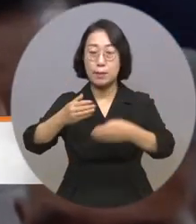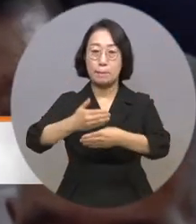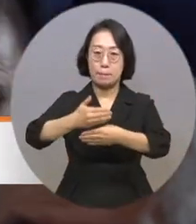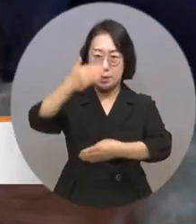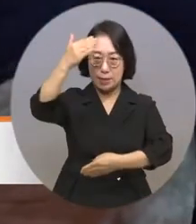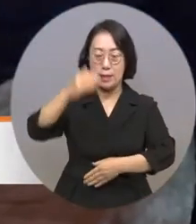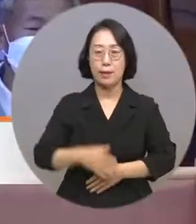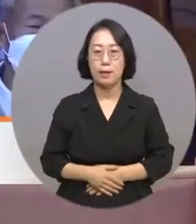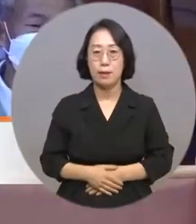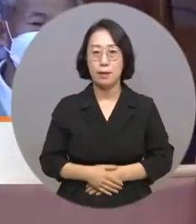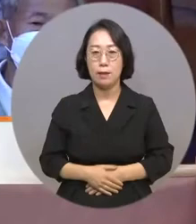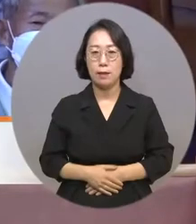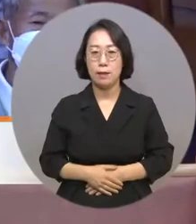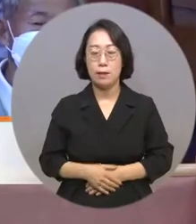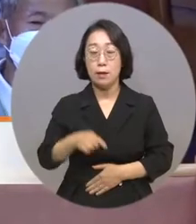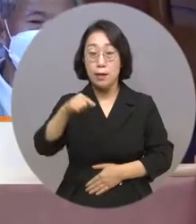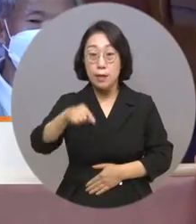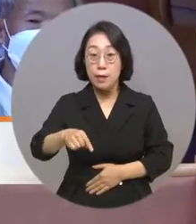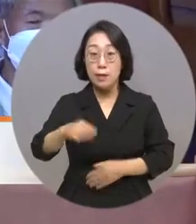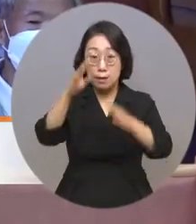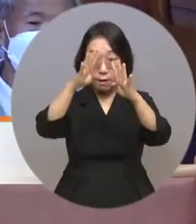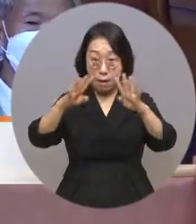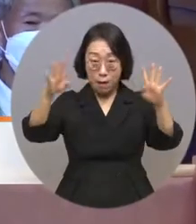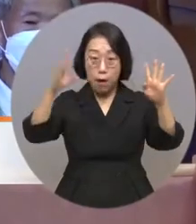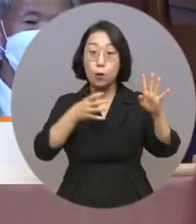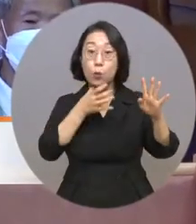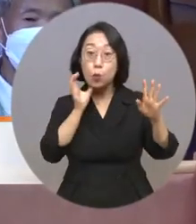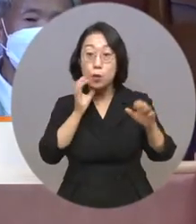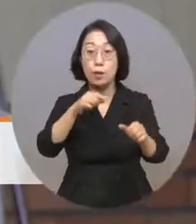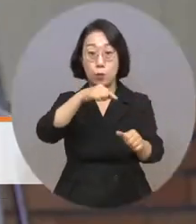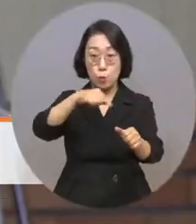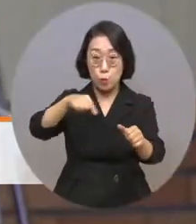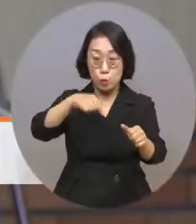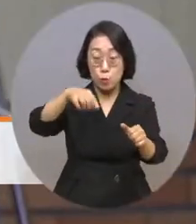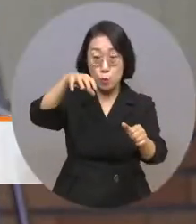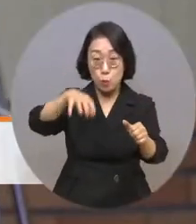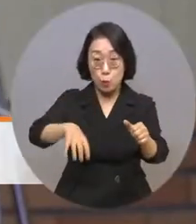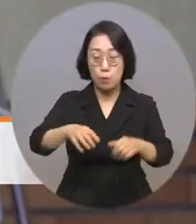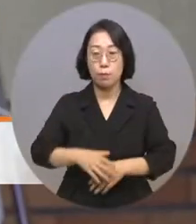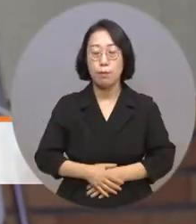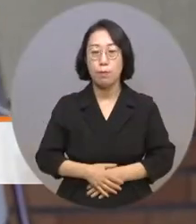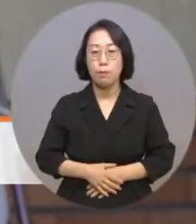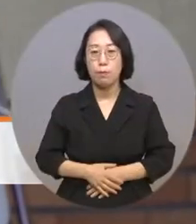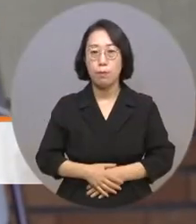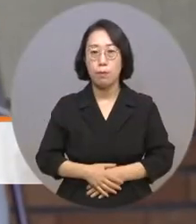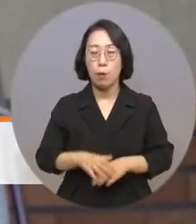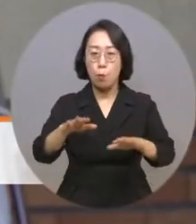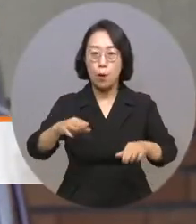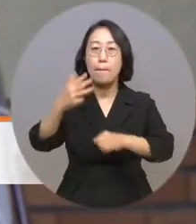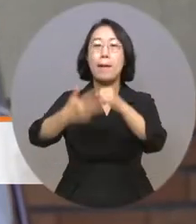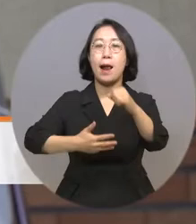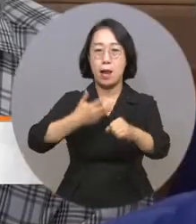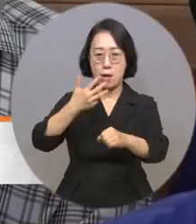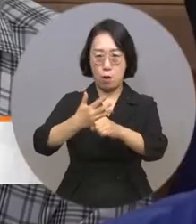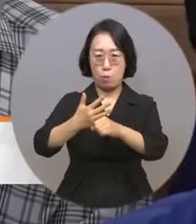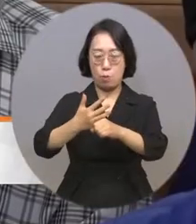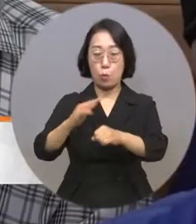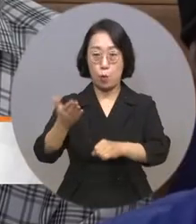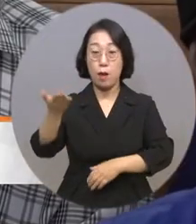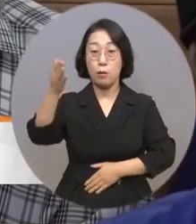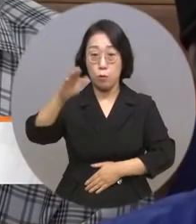개강했습니다. 횡성군 오천면 소재 노인들 대상으로 운영하는 오천실버대학은 올해로 8년째를